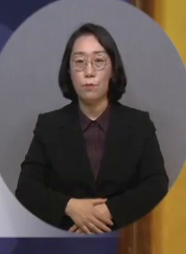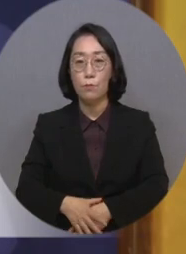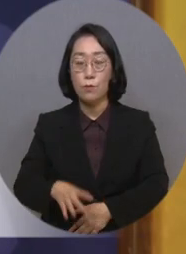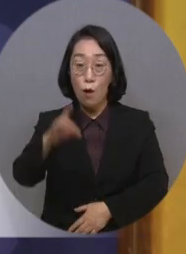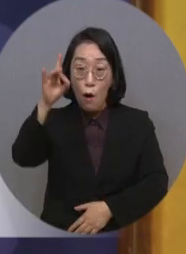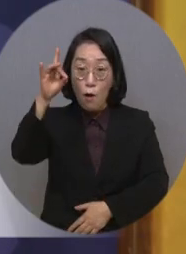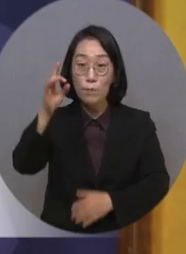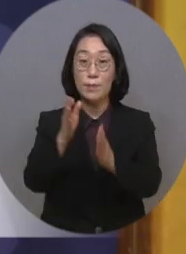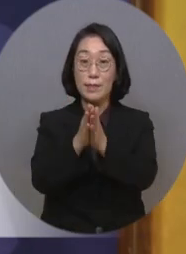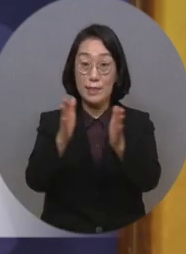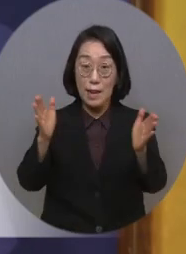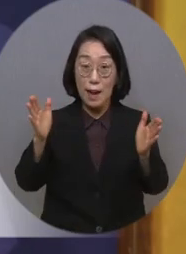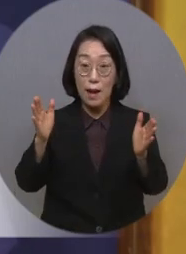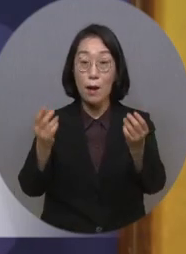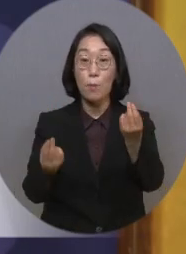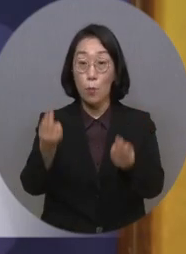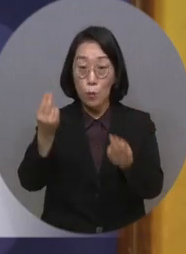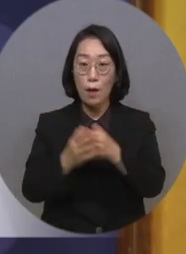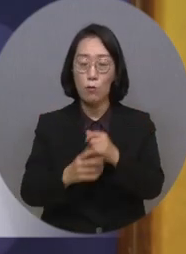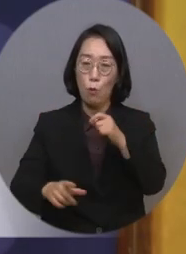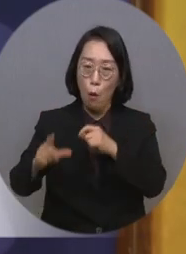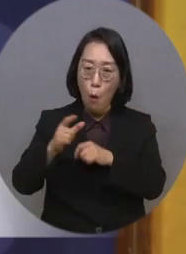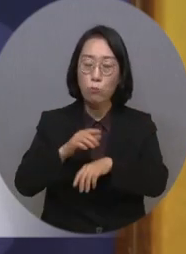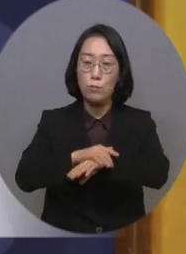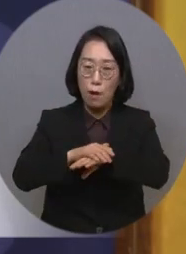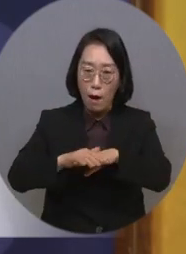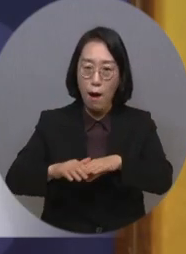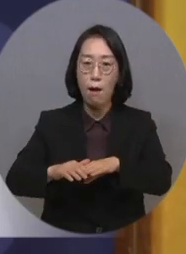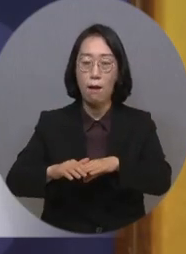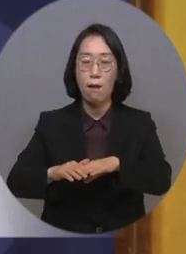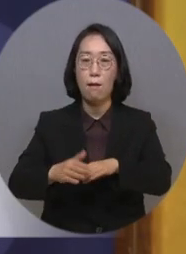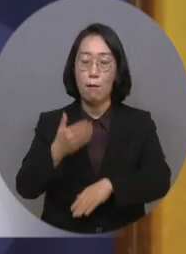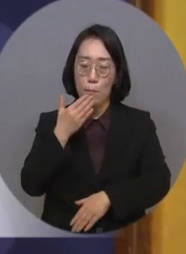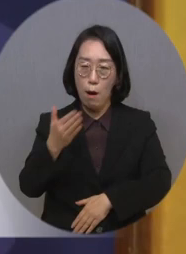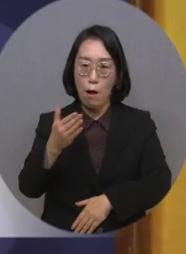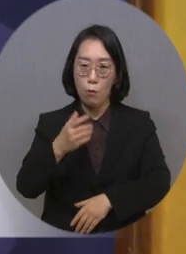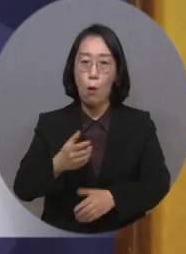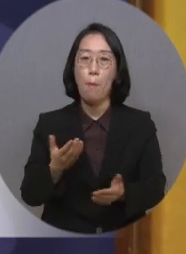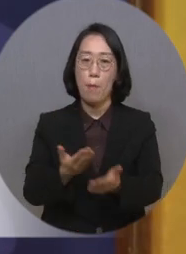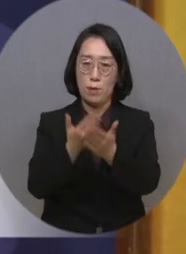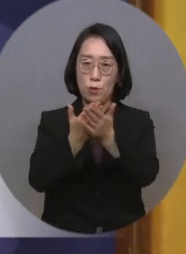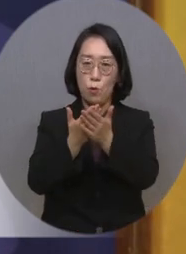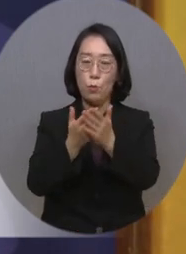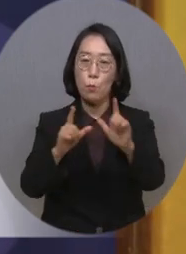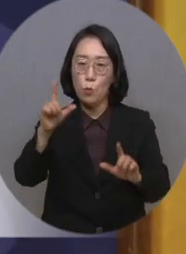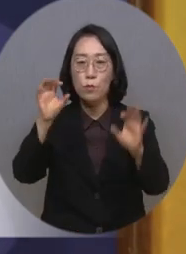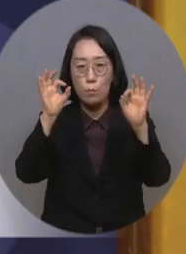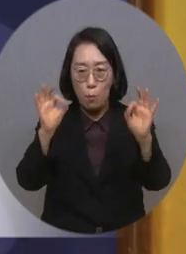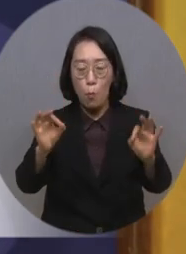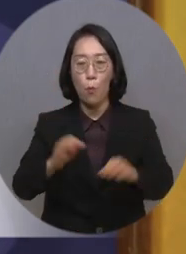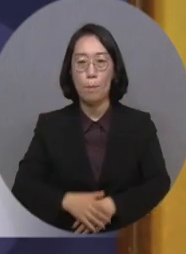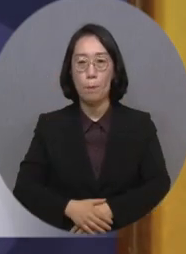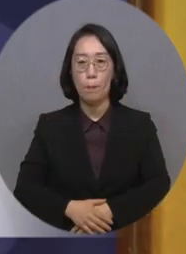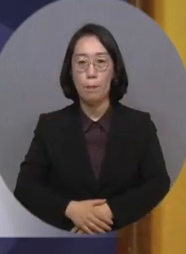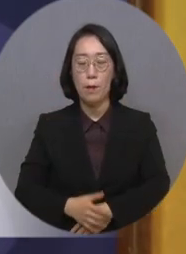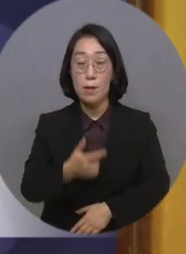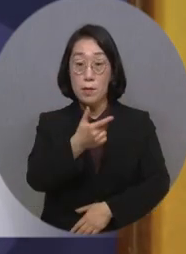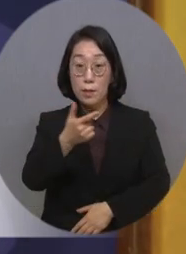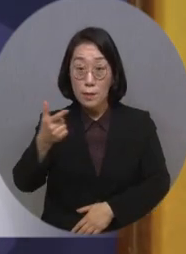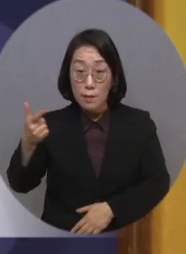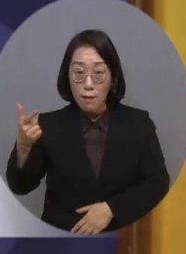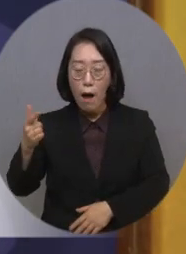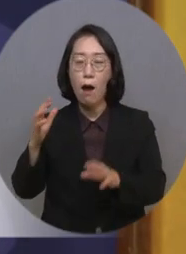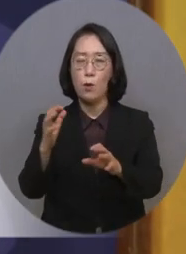창설되던 그 첫 해보다 굉장히 활성화가 되고 많이 발전했다고 생각을 합니다. 그래서 큰 흐름에서